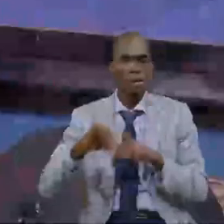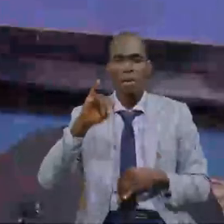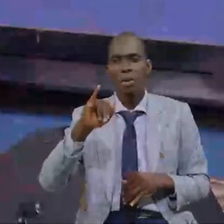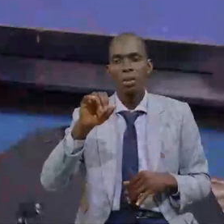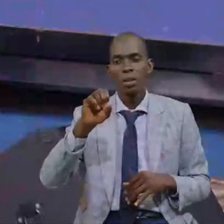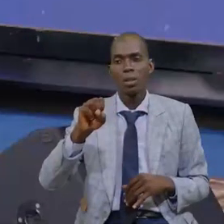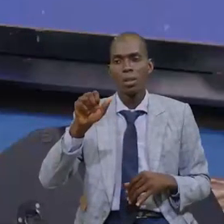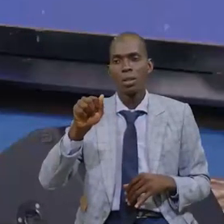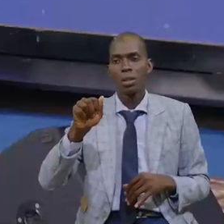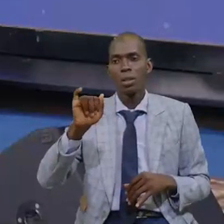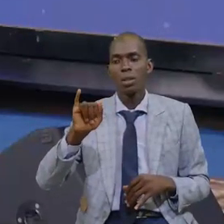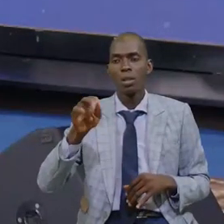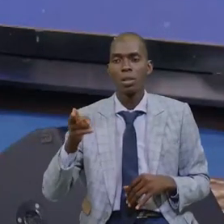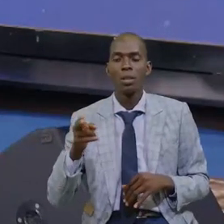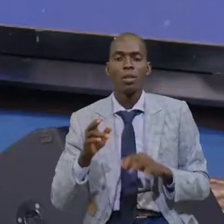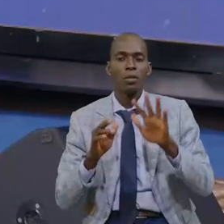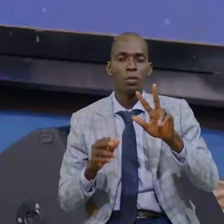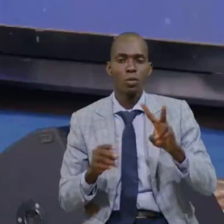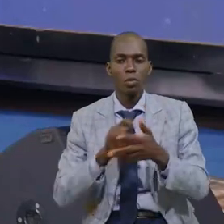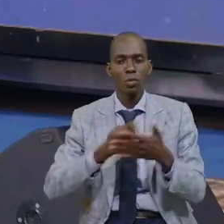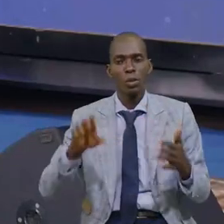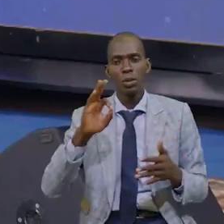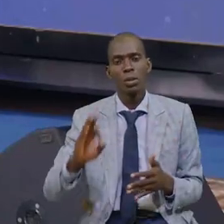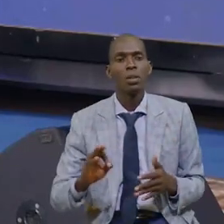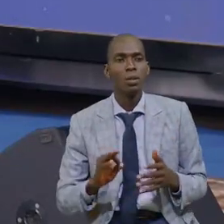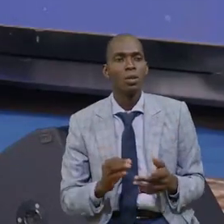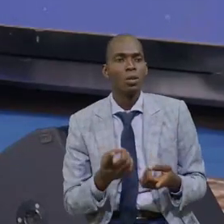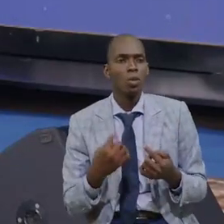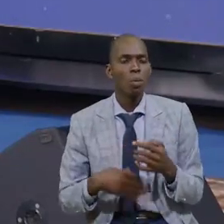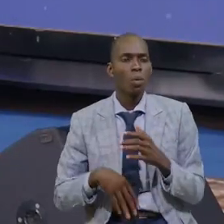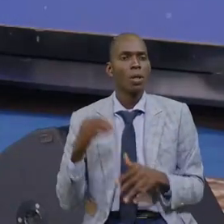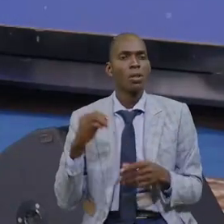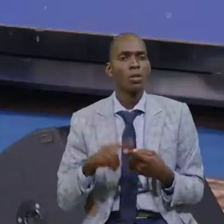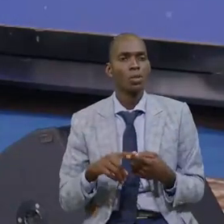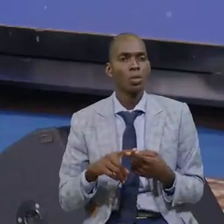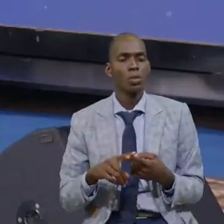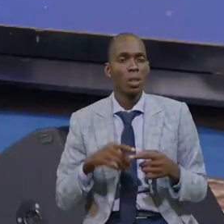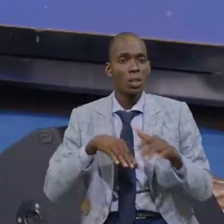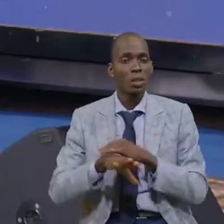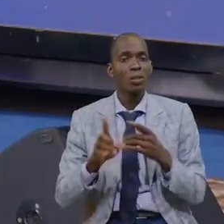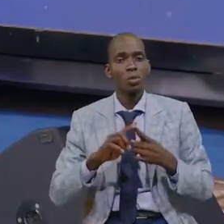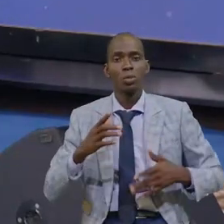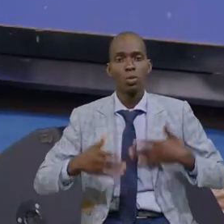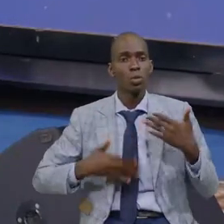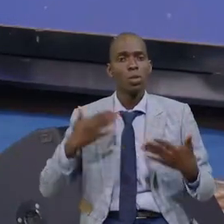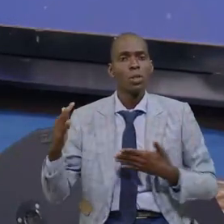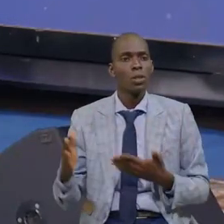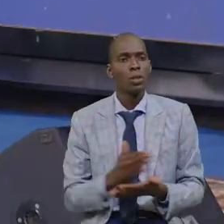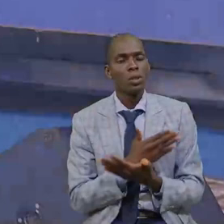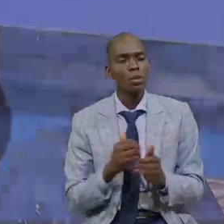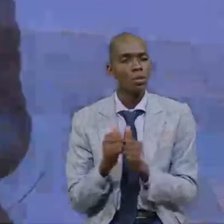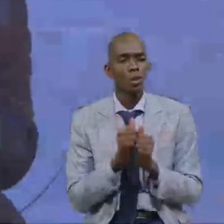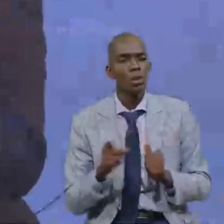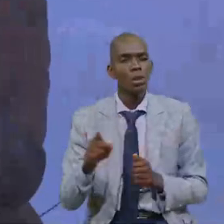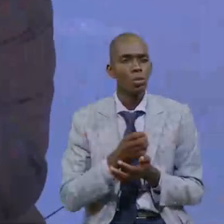52, verset 9. Éclatez ensemble en cris de joie, ruines de